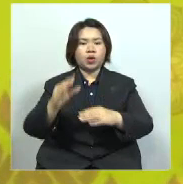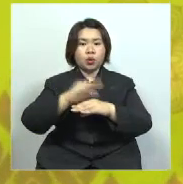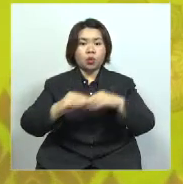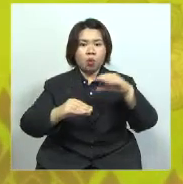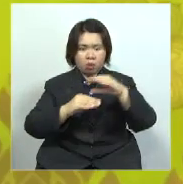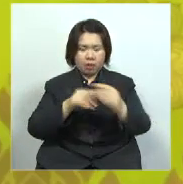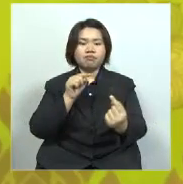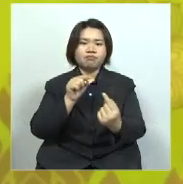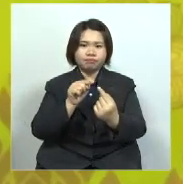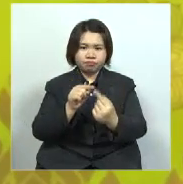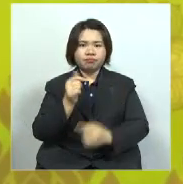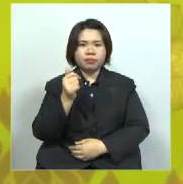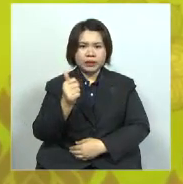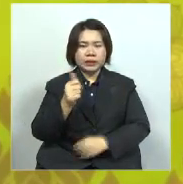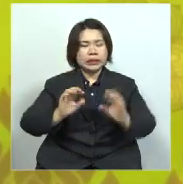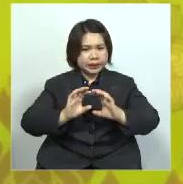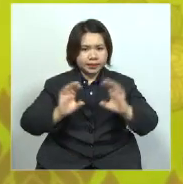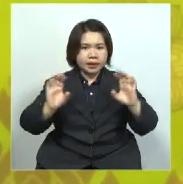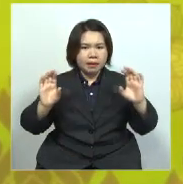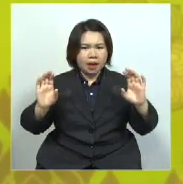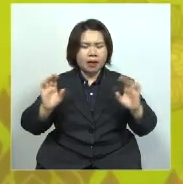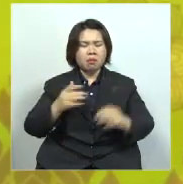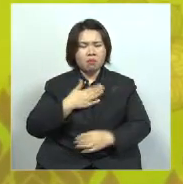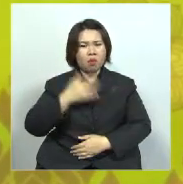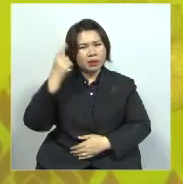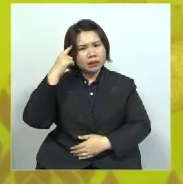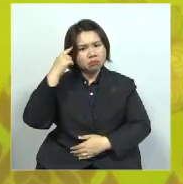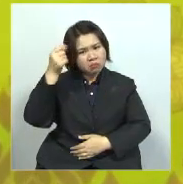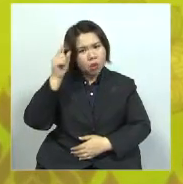ที่เหมาะสมในที่รัฐบาลนี้ผมคิดวันเดียวอ่ะ